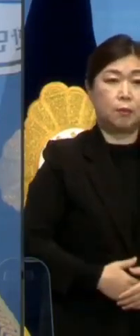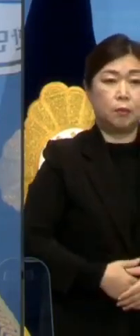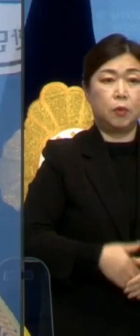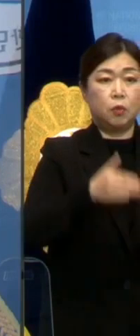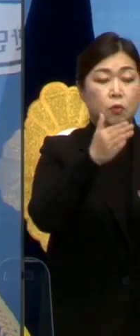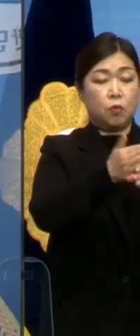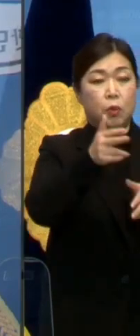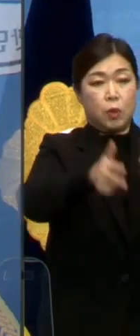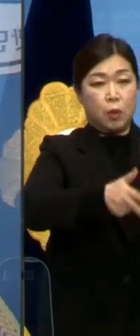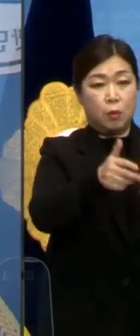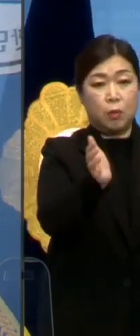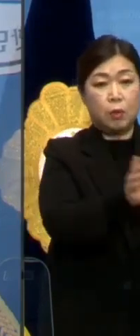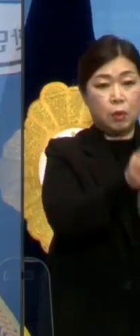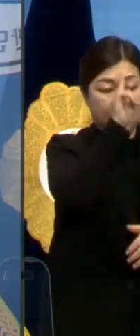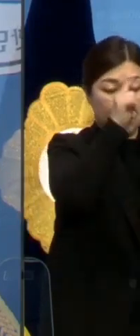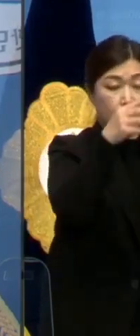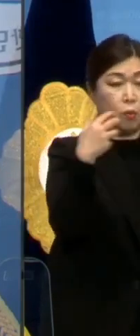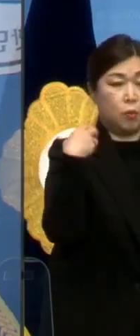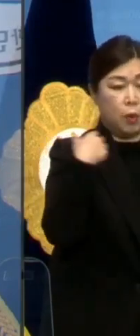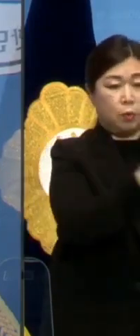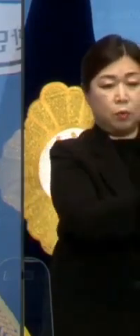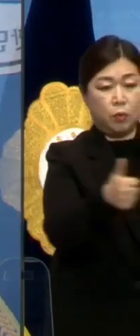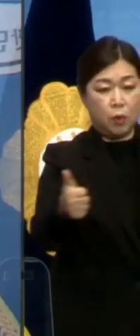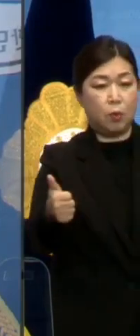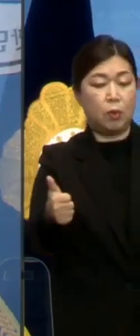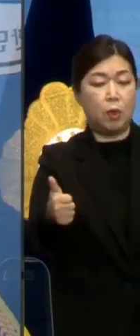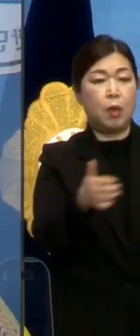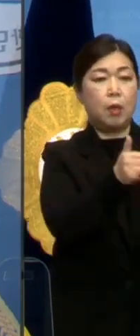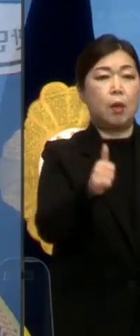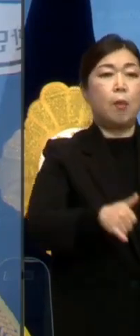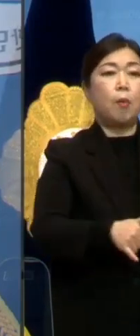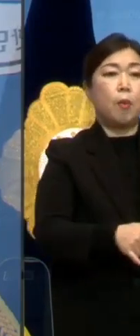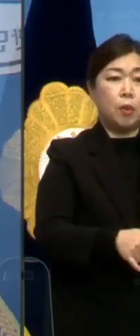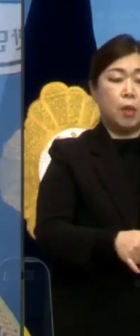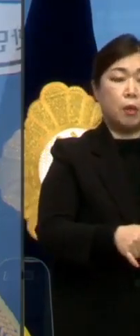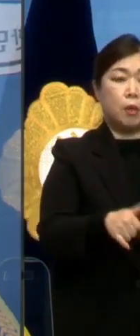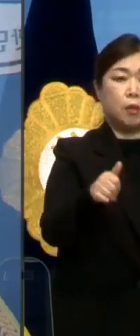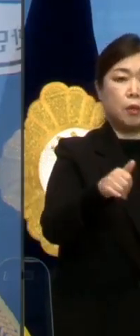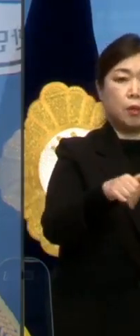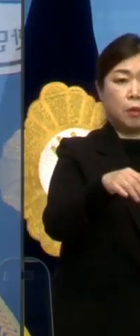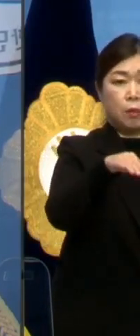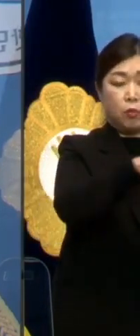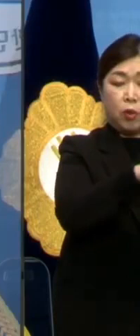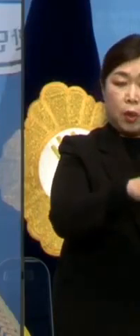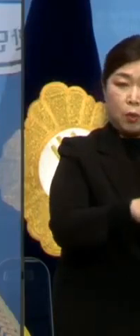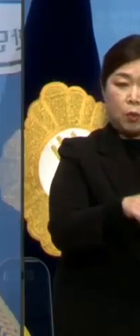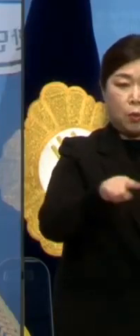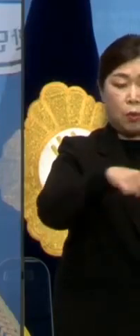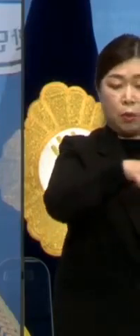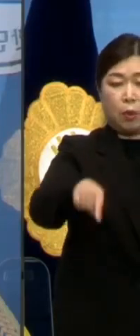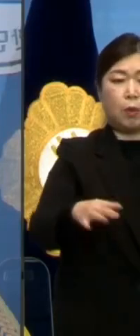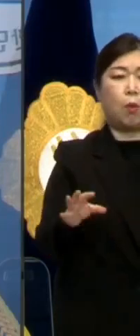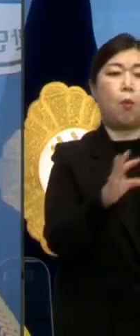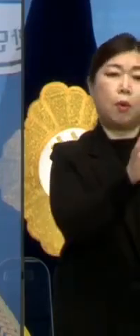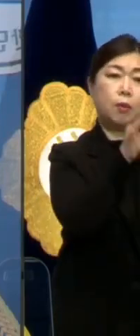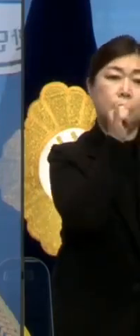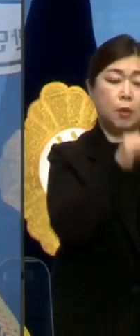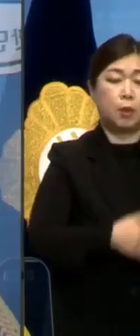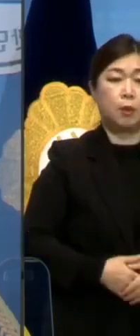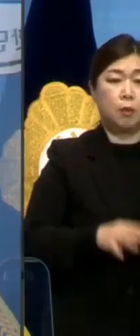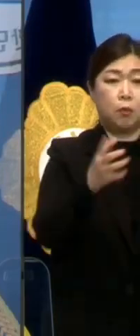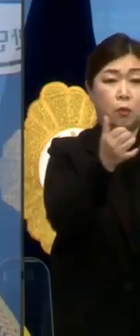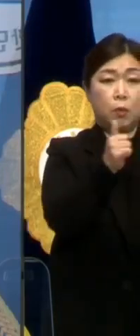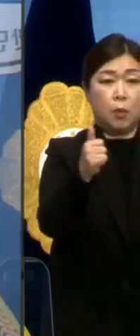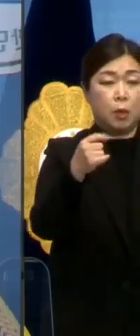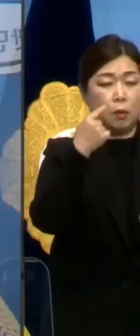중기부는 정부의 한 부처로서 사람이 먼저라는 국정철학의 예외 부처가 아닙니다. 국민은 안중에도